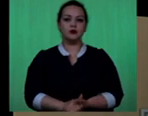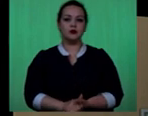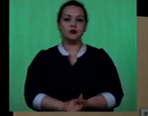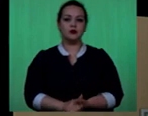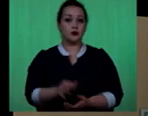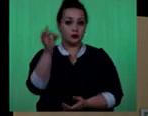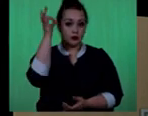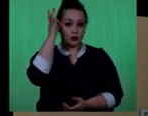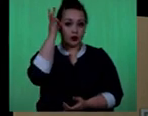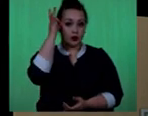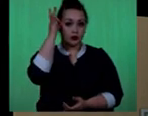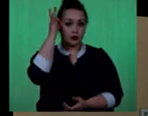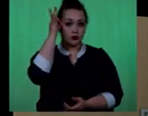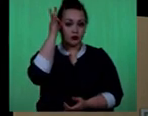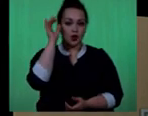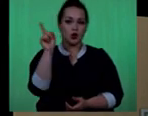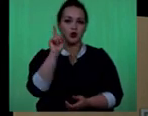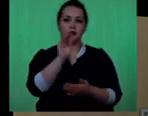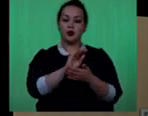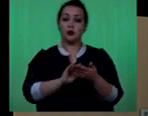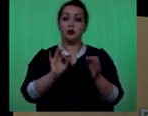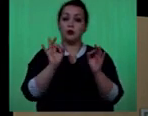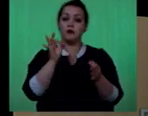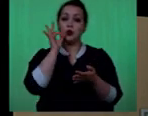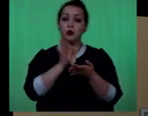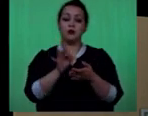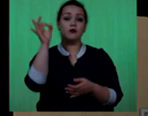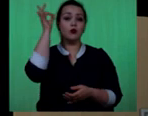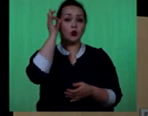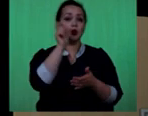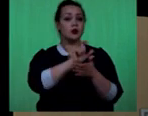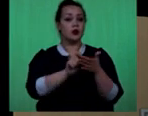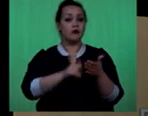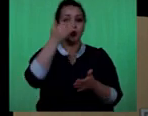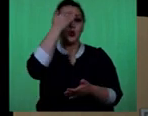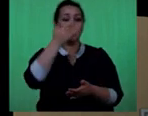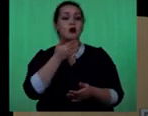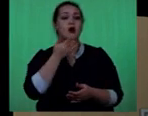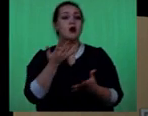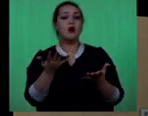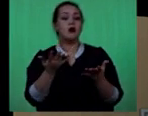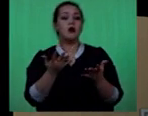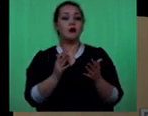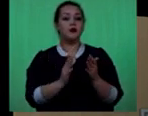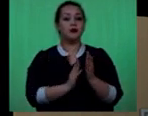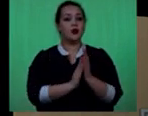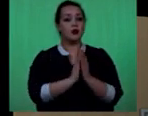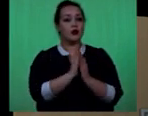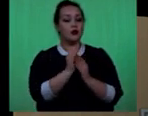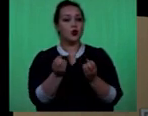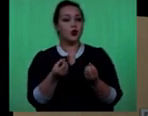вспоминайте чтобы написать правильный ответ вспомните стихотворение лето какие растения растили стихотворение